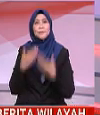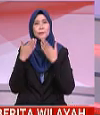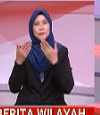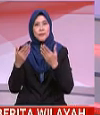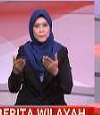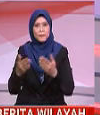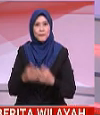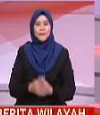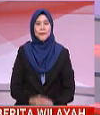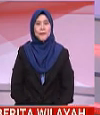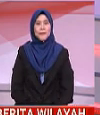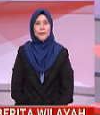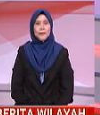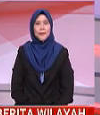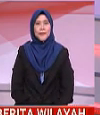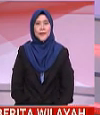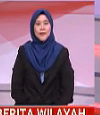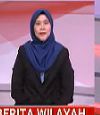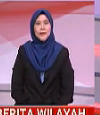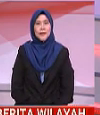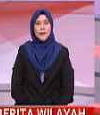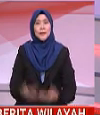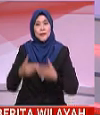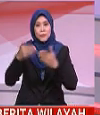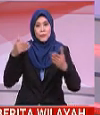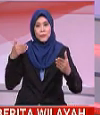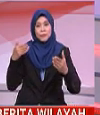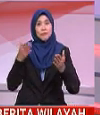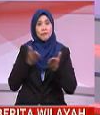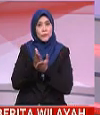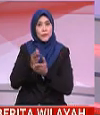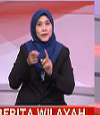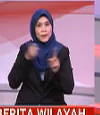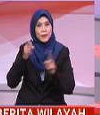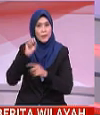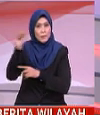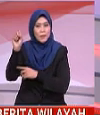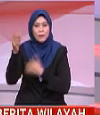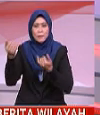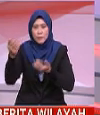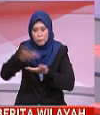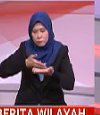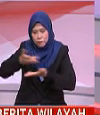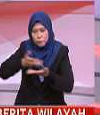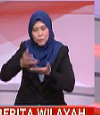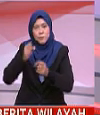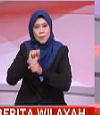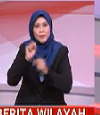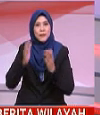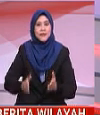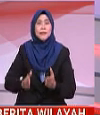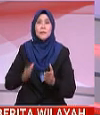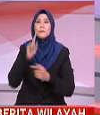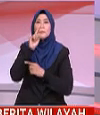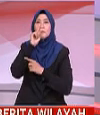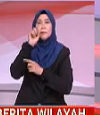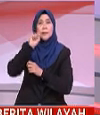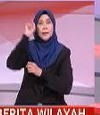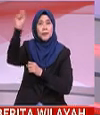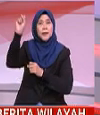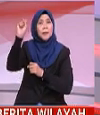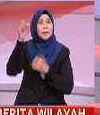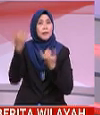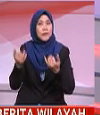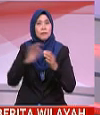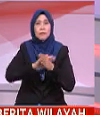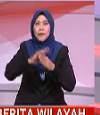Terima kasih. Sebelum langsung bersama Konstantin Palawan, saringan COVID-19 pekerja asing di Sabah dijangka selesai